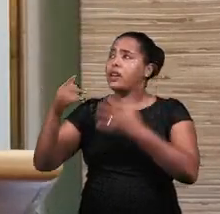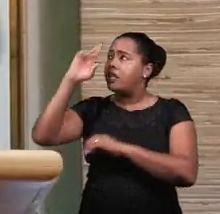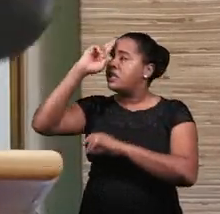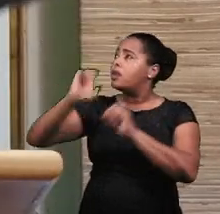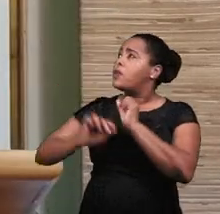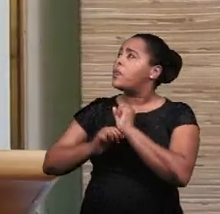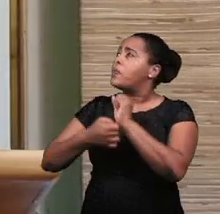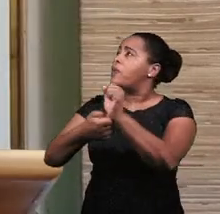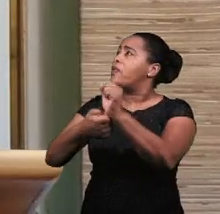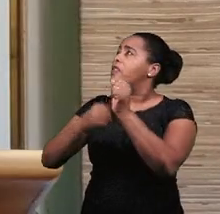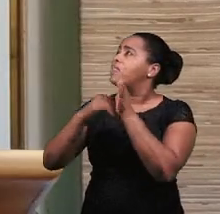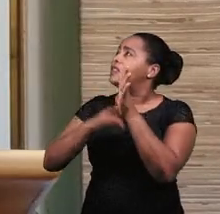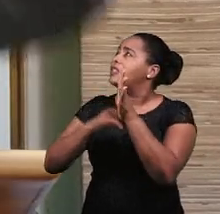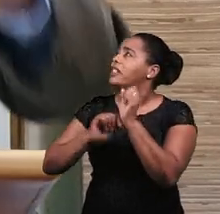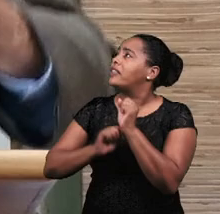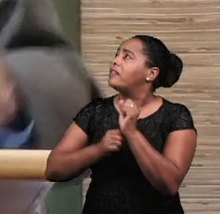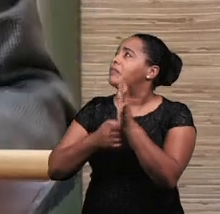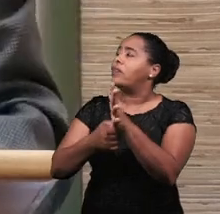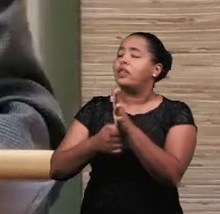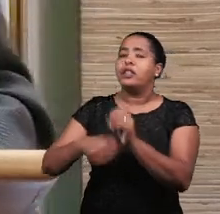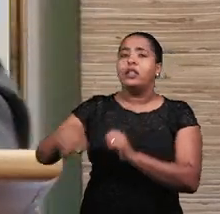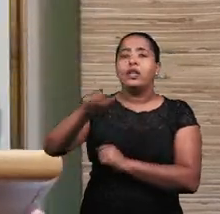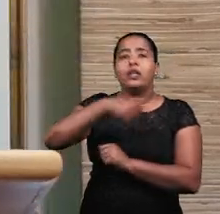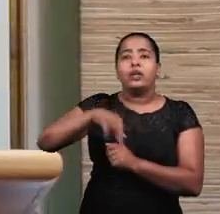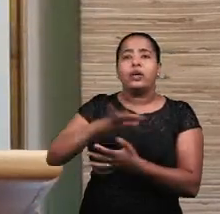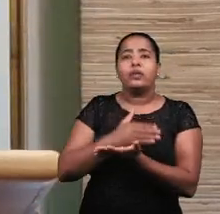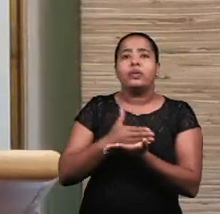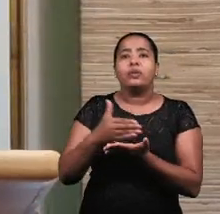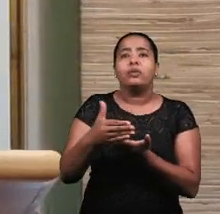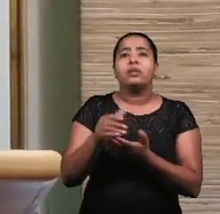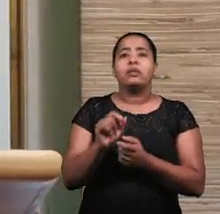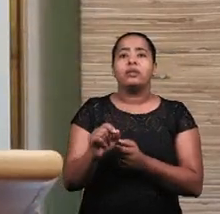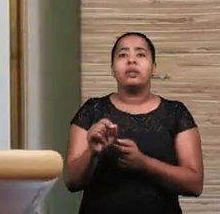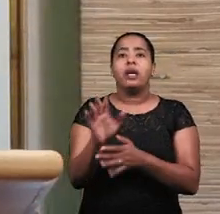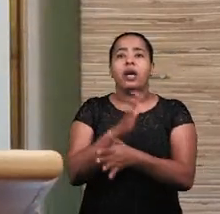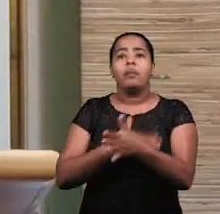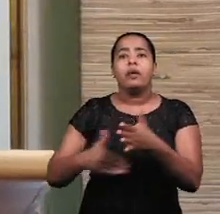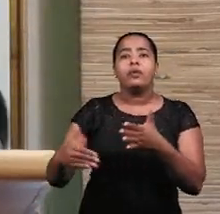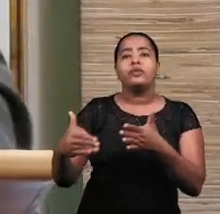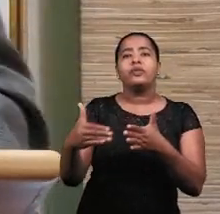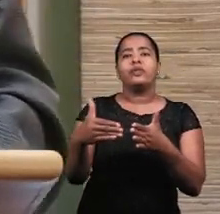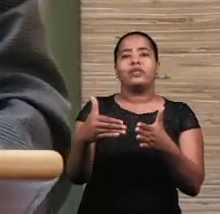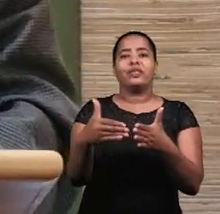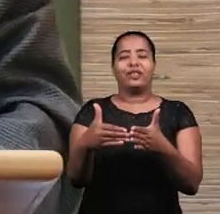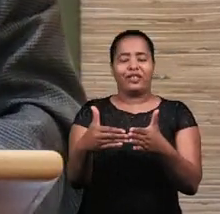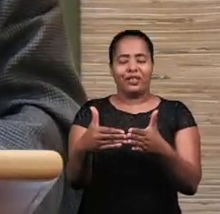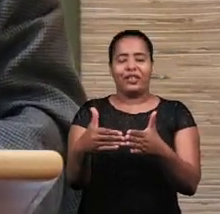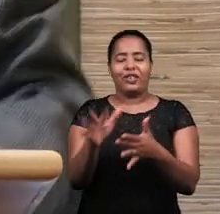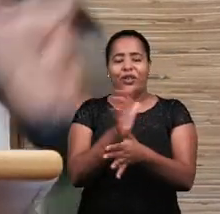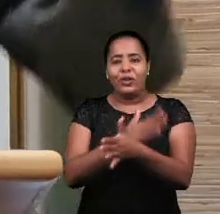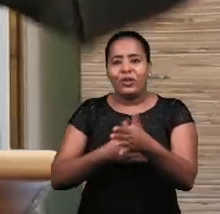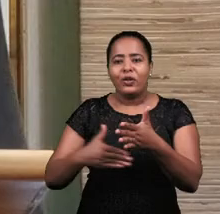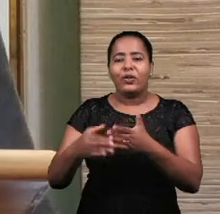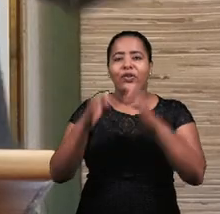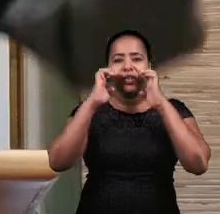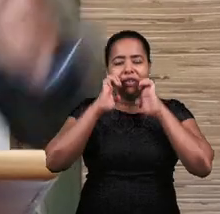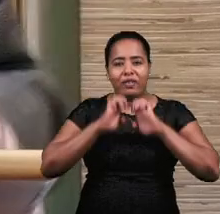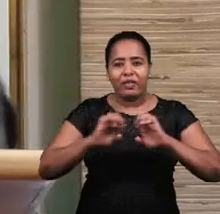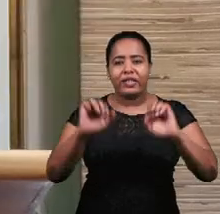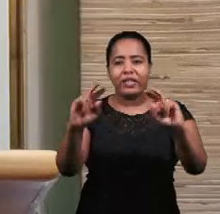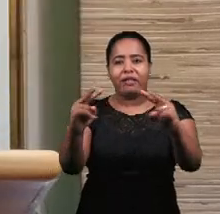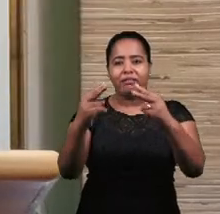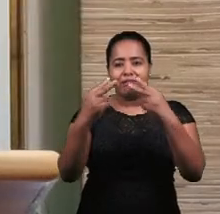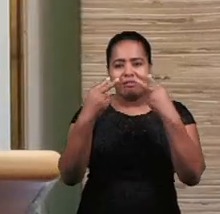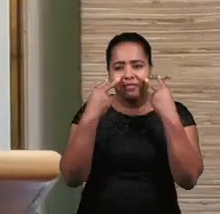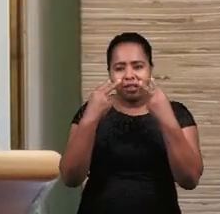l'énigme. Et nous avons commencé à avoir la révélation dans cette fin des temps. C'est pour nous tous les évangéliques qui nous